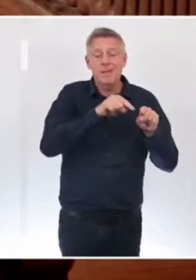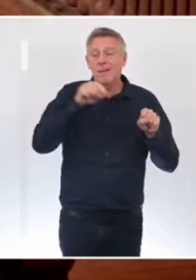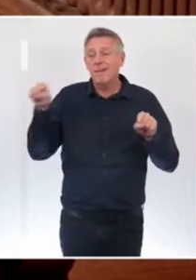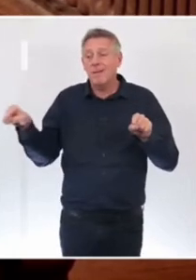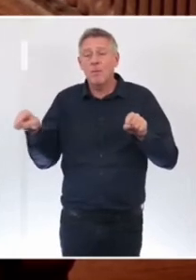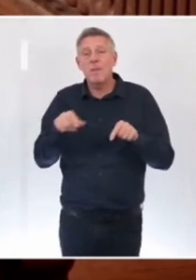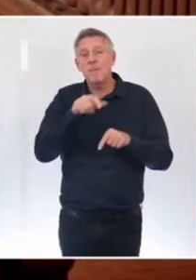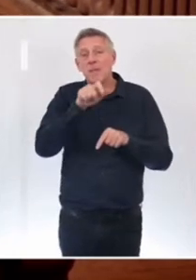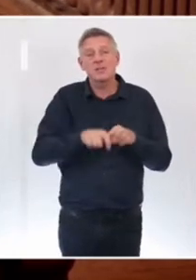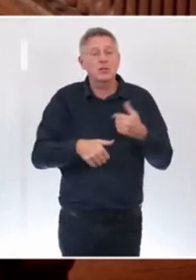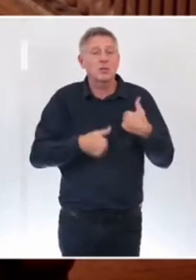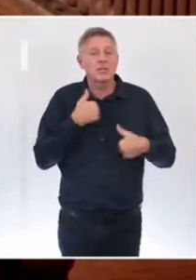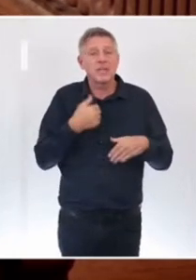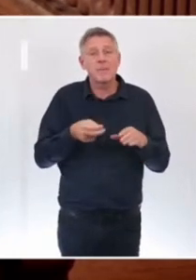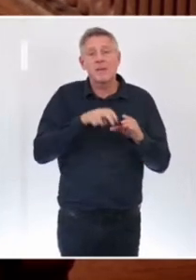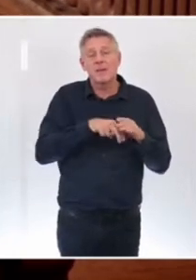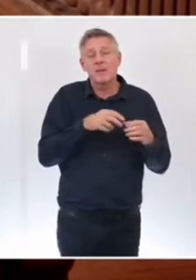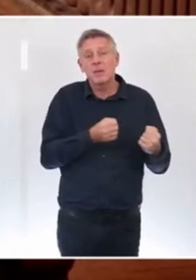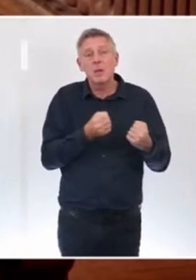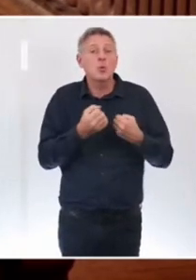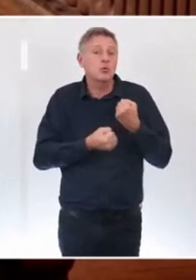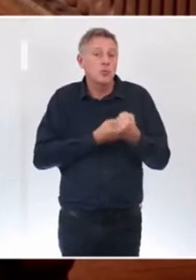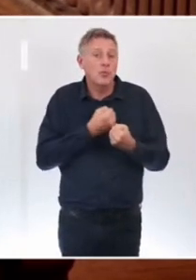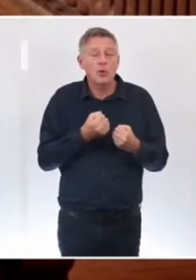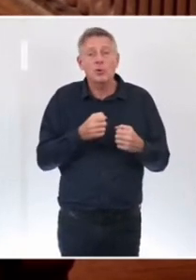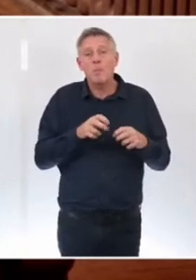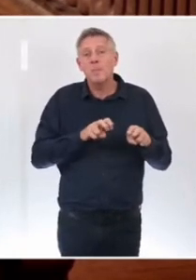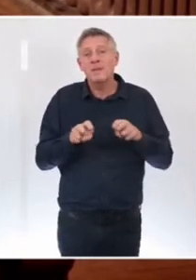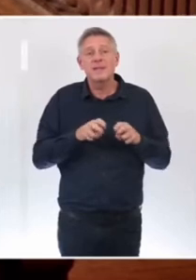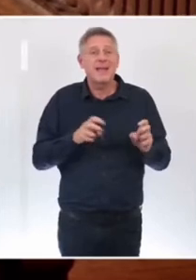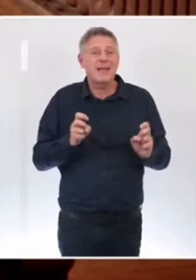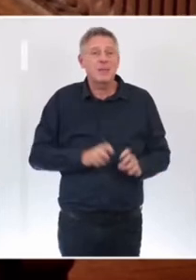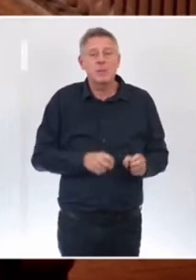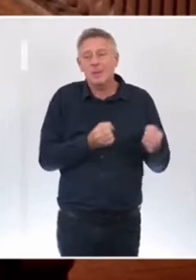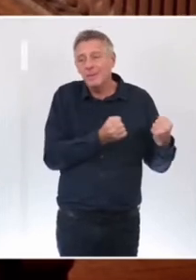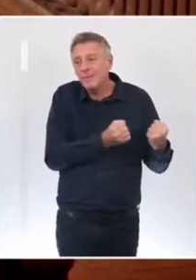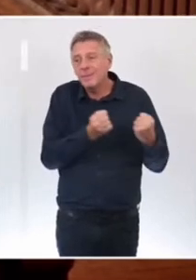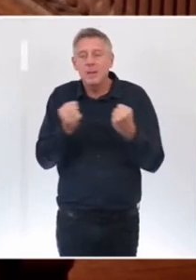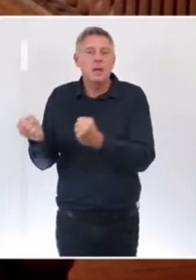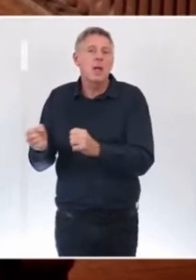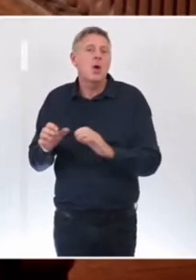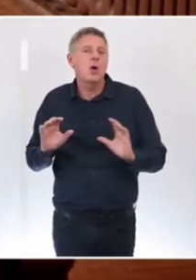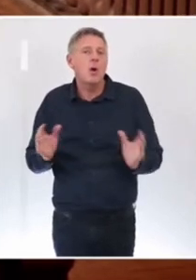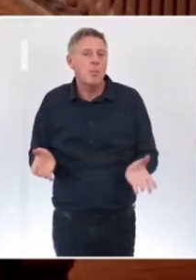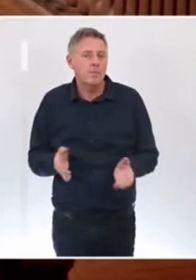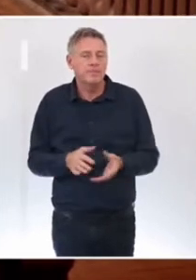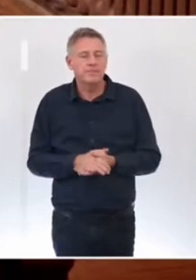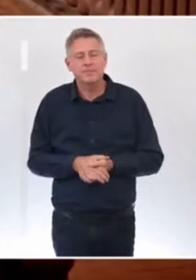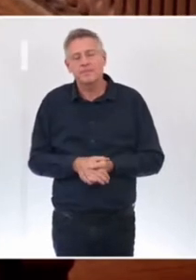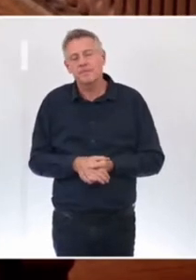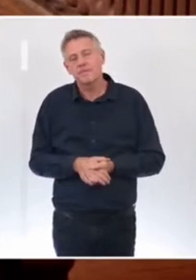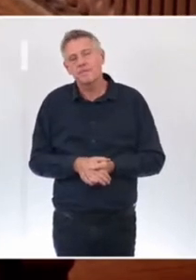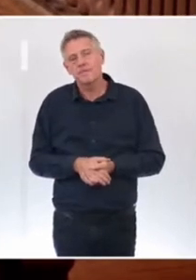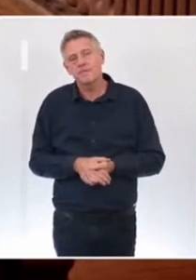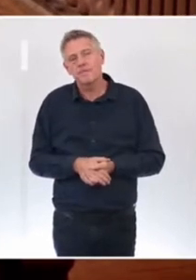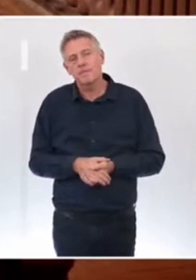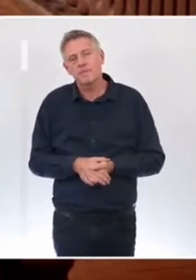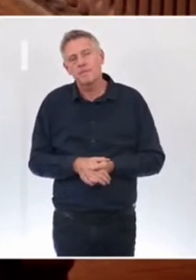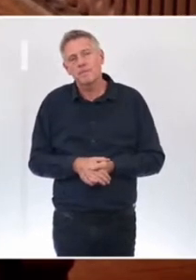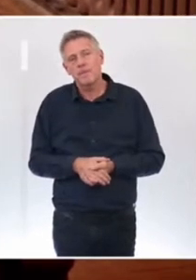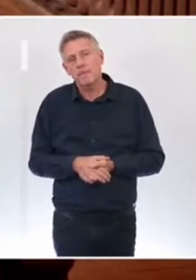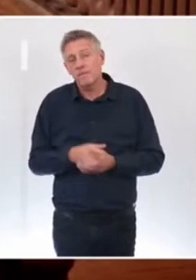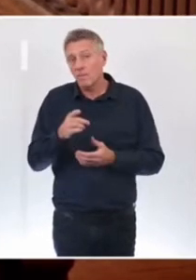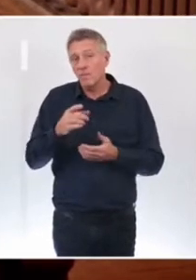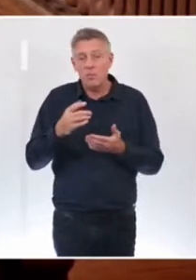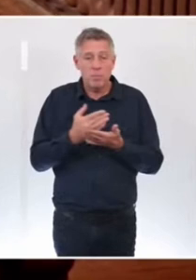personne handicapée, souffrante ou en tous les cas à mobilité réduite. Or, en même temps que vous développez ces